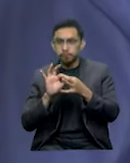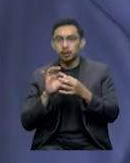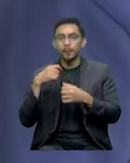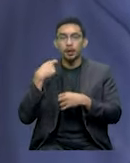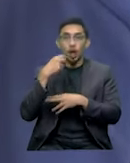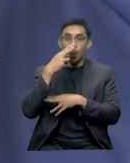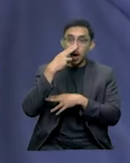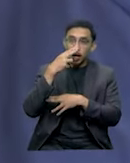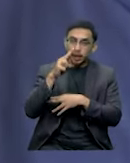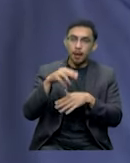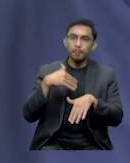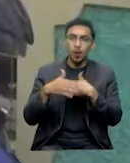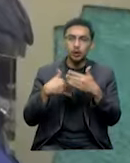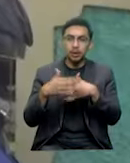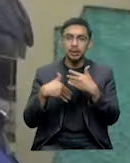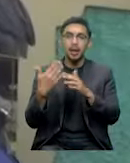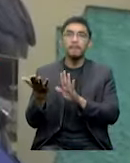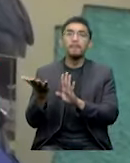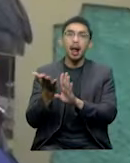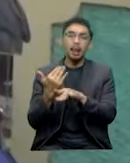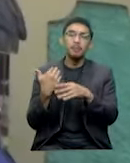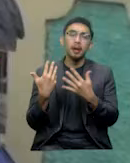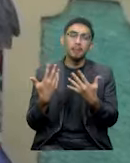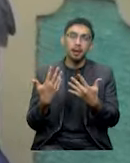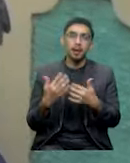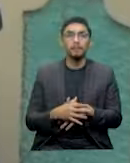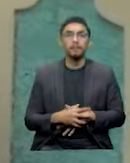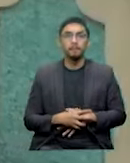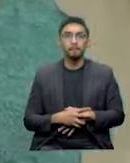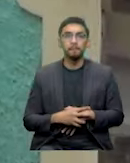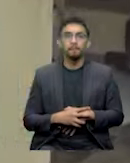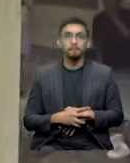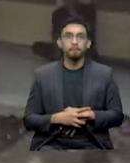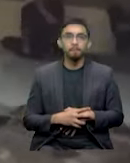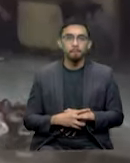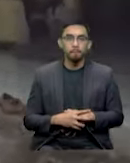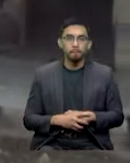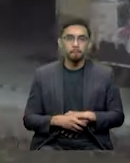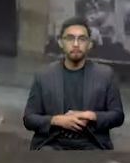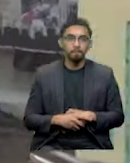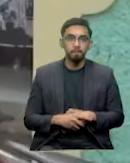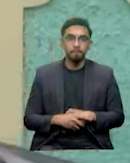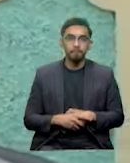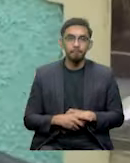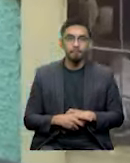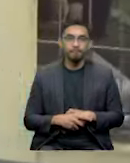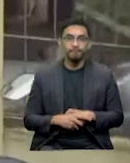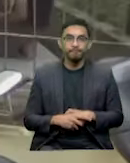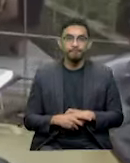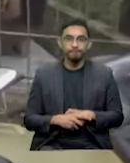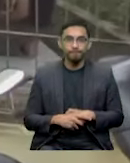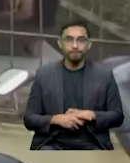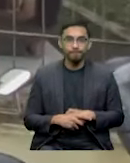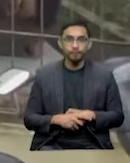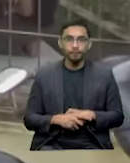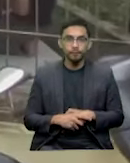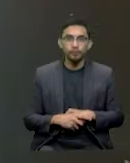proses pemulangan para korban. Dari Sukabumi, Jawa Barat, Budi Setiawan, iNews melaporkan.